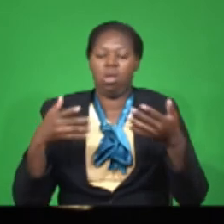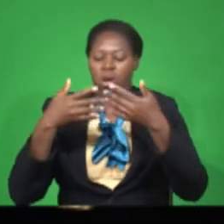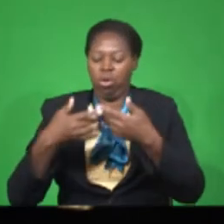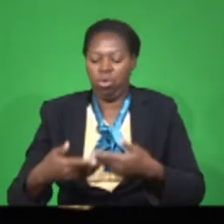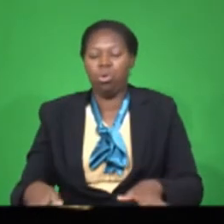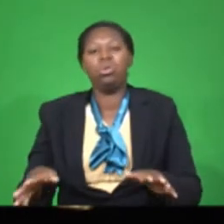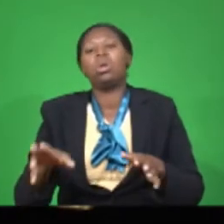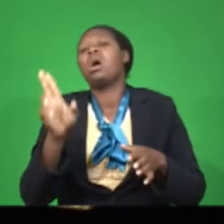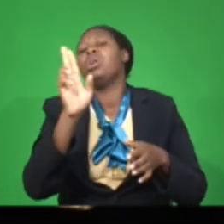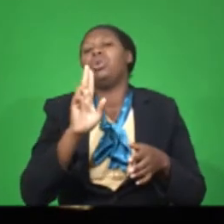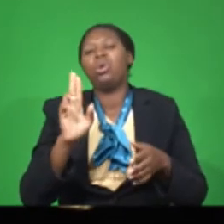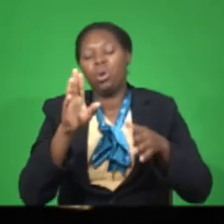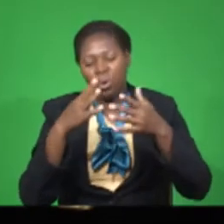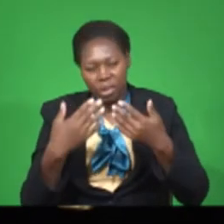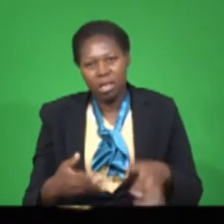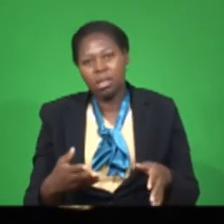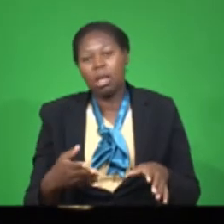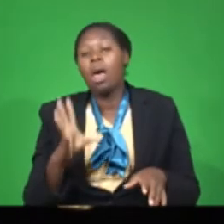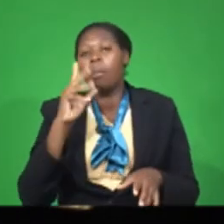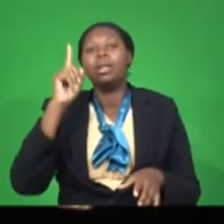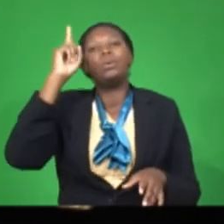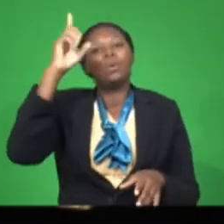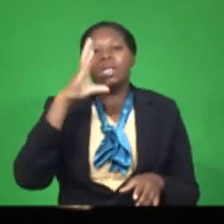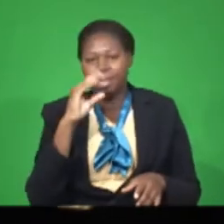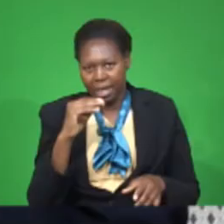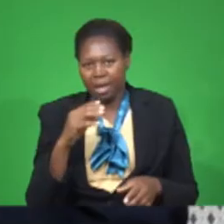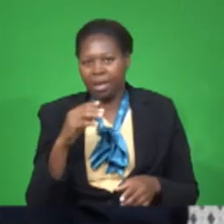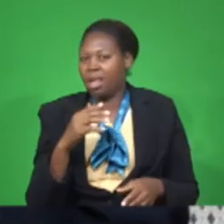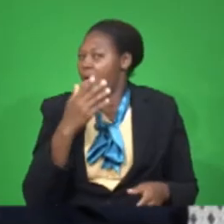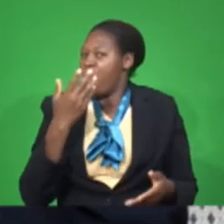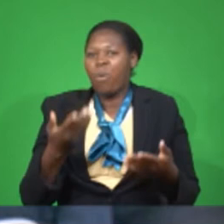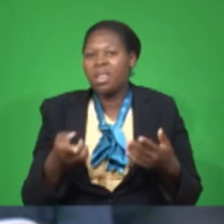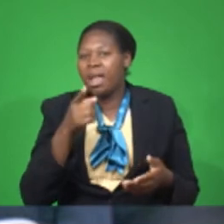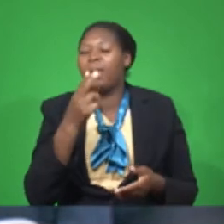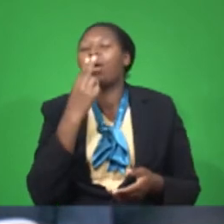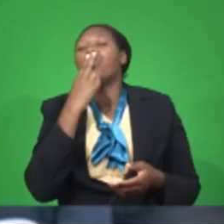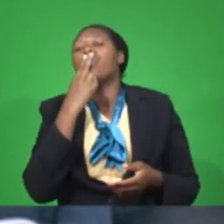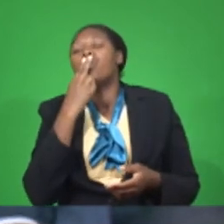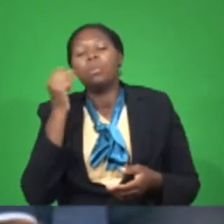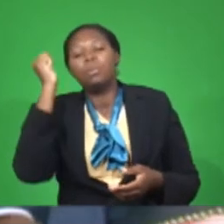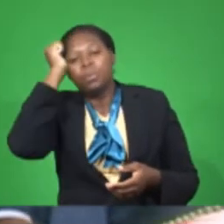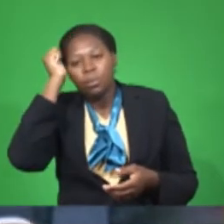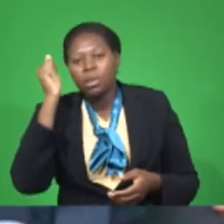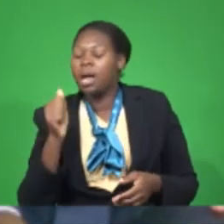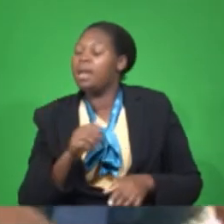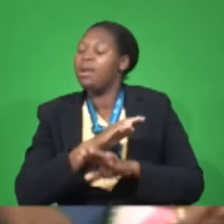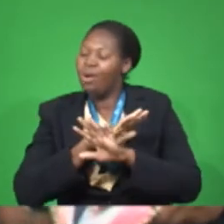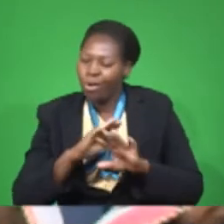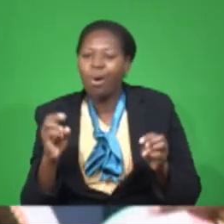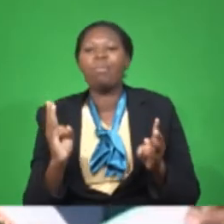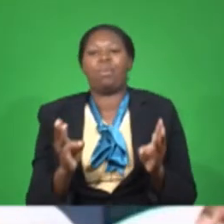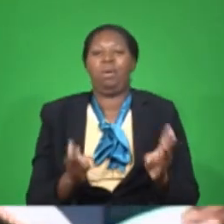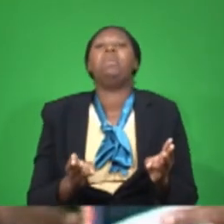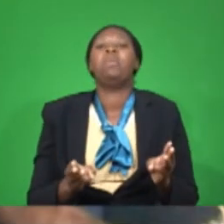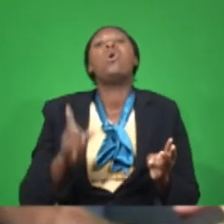mbanje chero uchiita sei ukauya ukatenda kuna Jesu mwari vanokuda ende pane zvinoitwa namwari kana